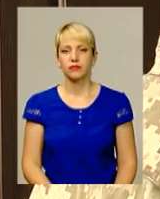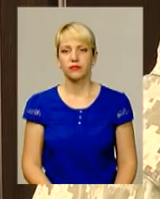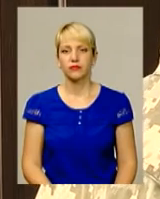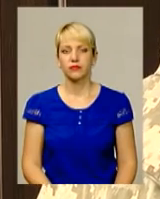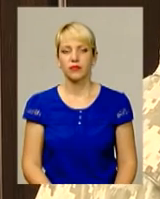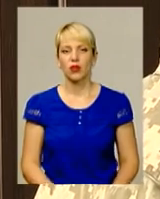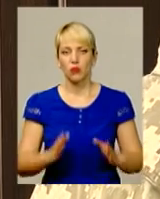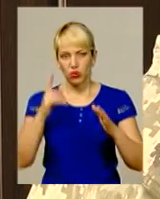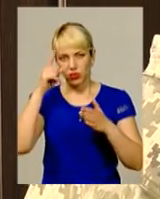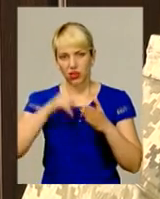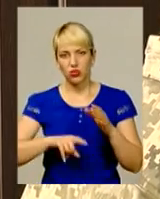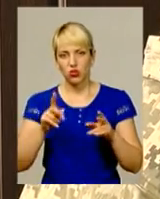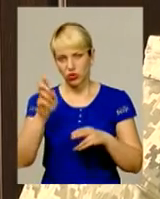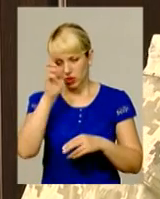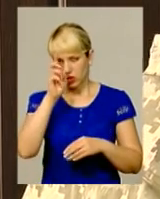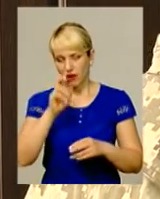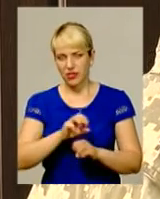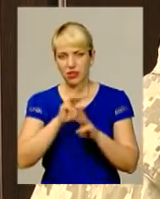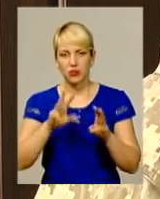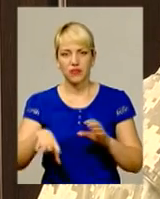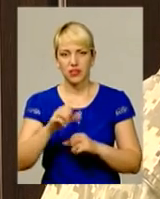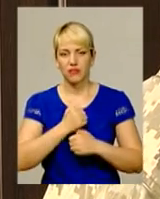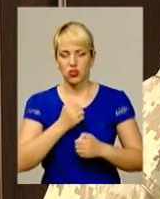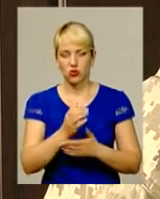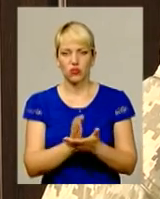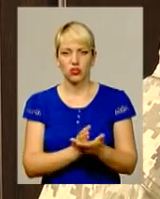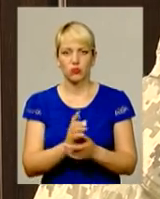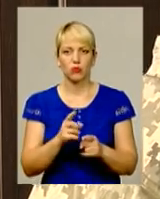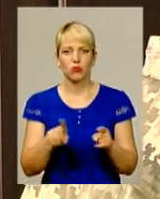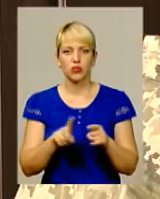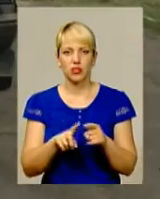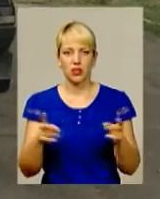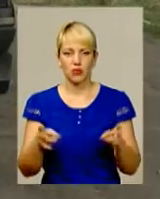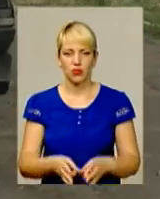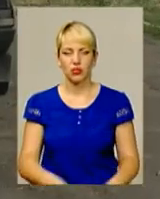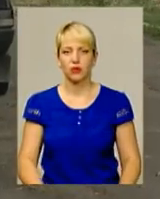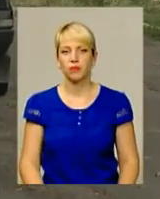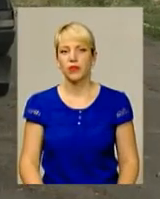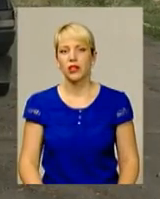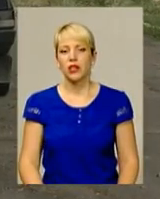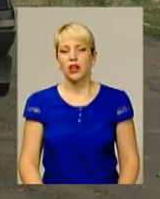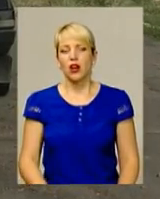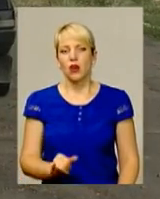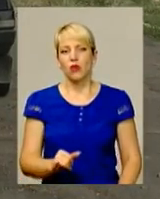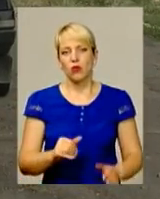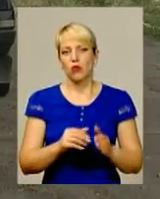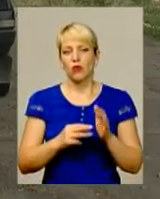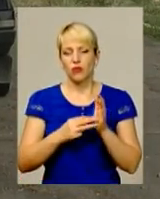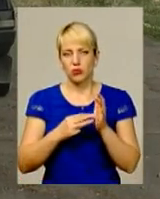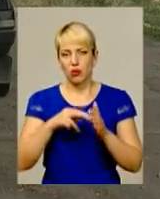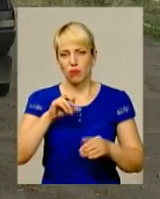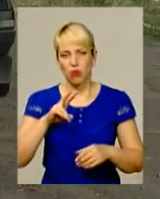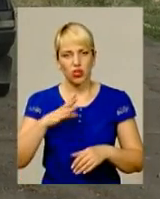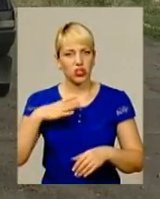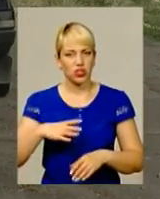будемо надіятися, що держава нам забезпечить всіх військовослужбовців, тому що це дуже необхідно. Однак у Вісімці чекати не захотіли і